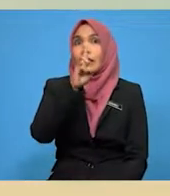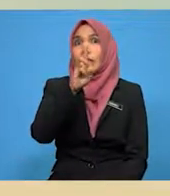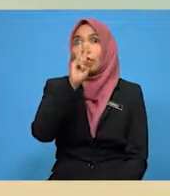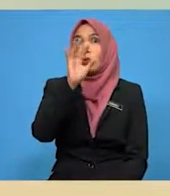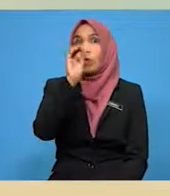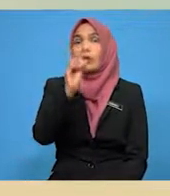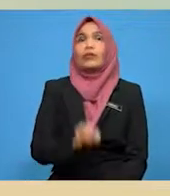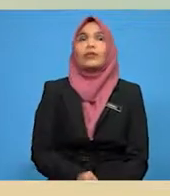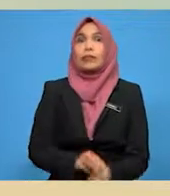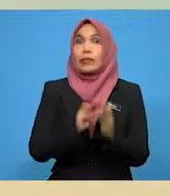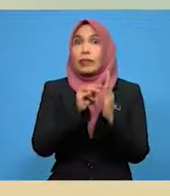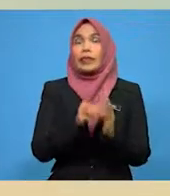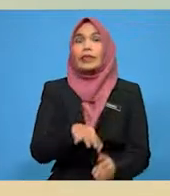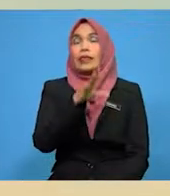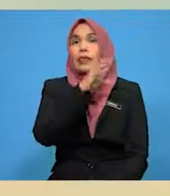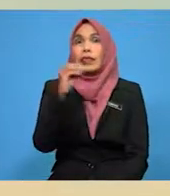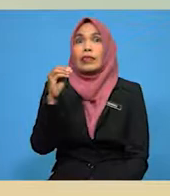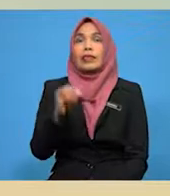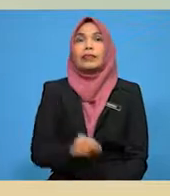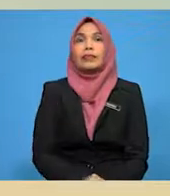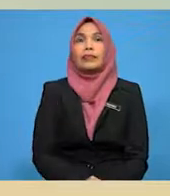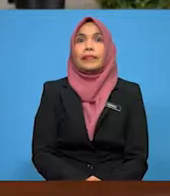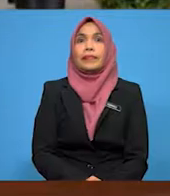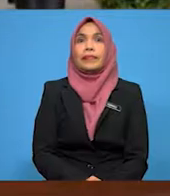formalin dan 60 gram kalium permanganat.